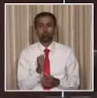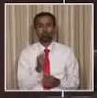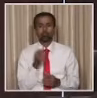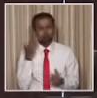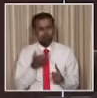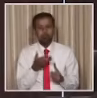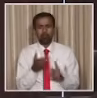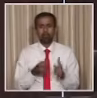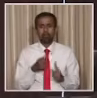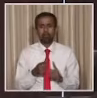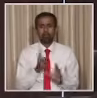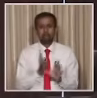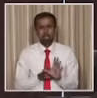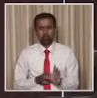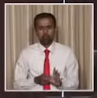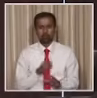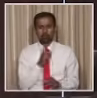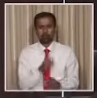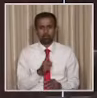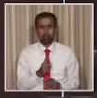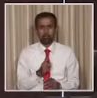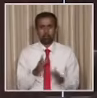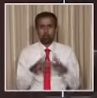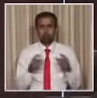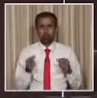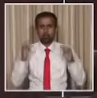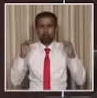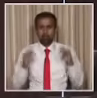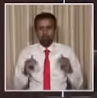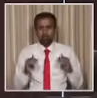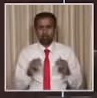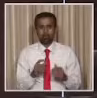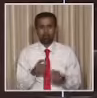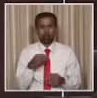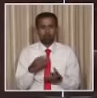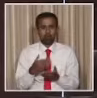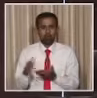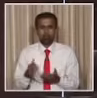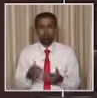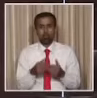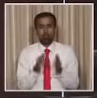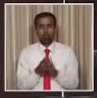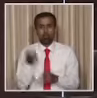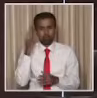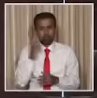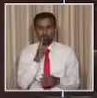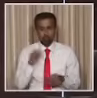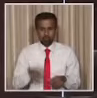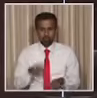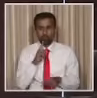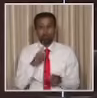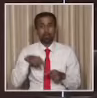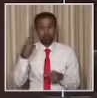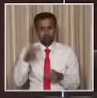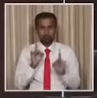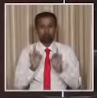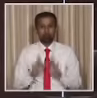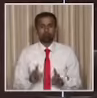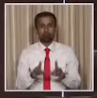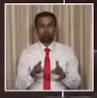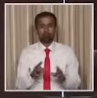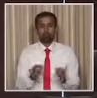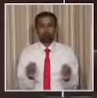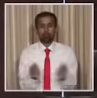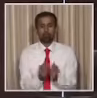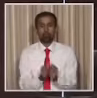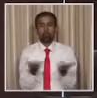කරන්න තියෙන්නේ. හැමදාම කියපු මේ උද්දමනේ පාලනය කරා මේ නඩු ණය ටික ගෙවන්න තියෙන ඕක එදත් කියනවා අදත් කියනවා හෙටත් කියන දින ඕකම තමයි. කරපු වැඩ